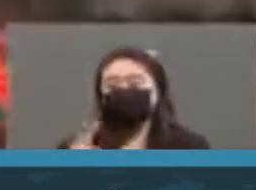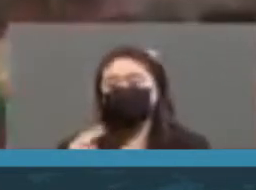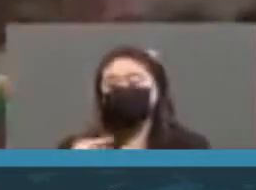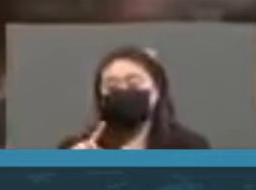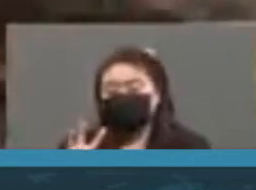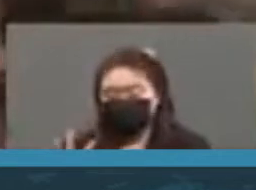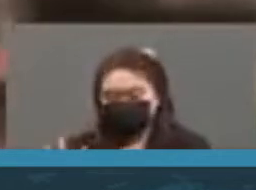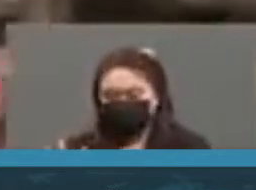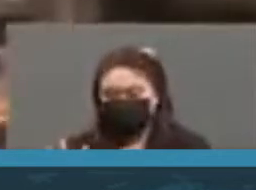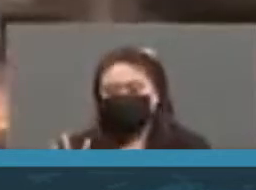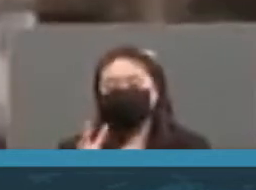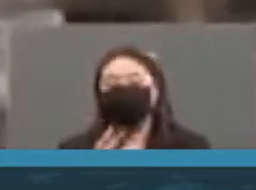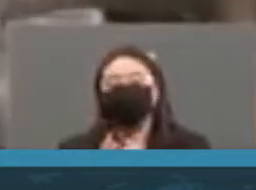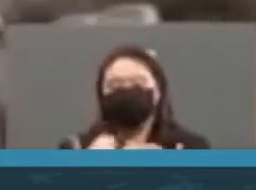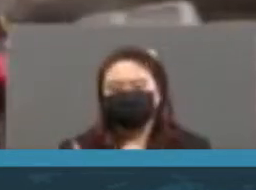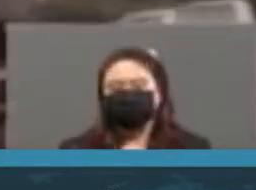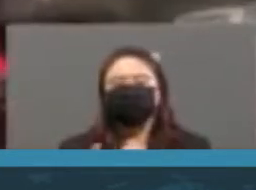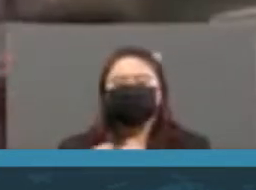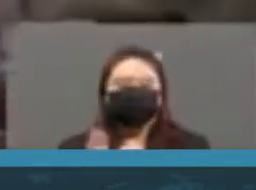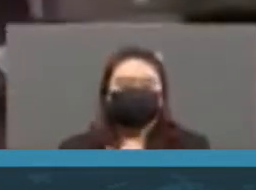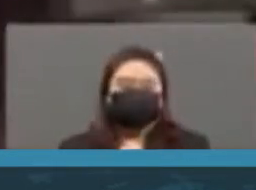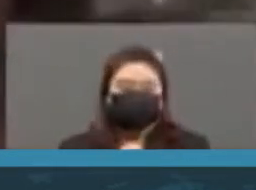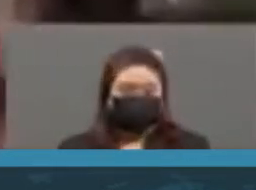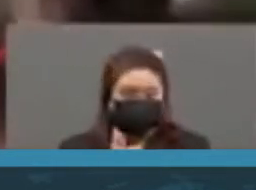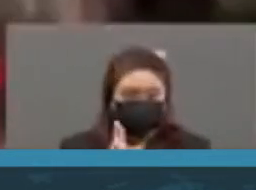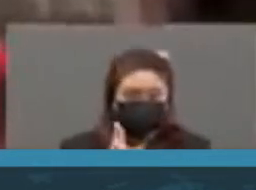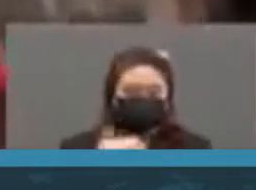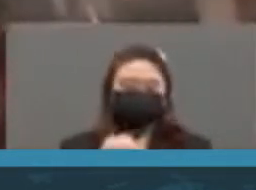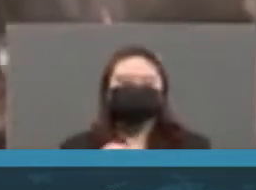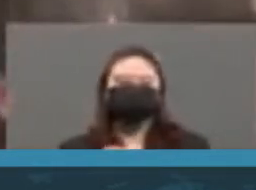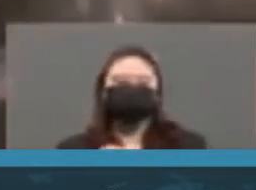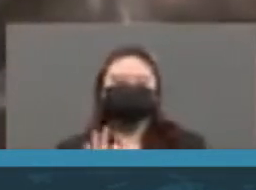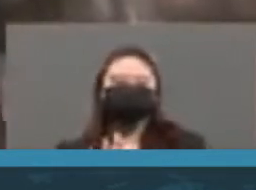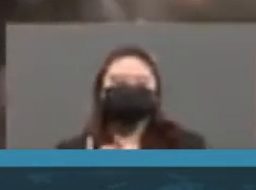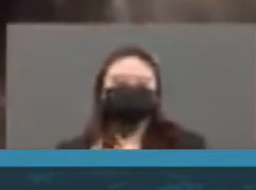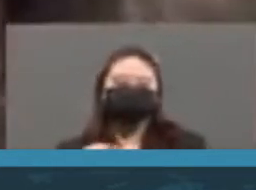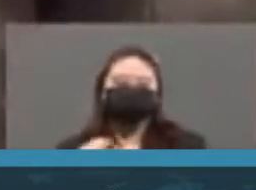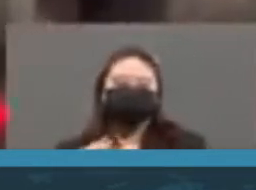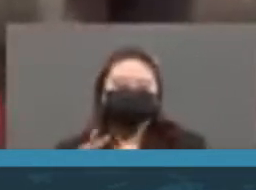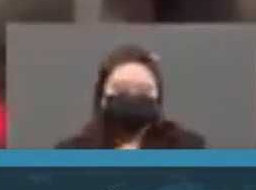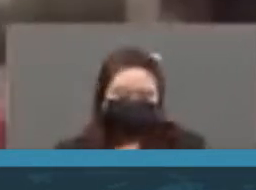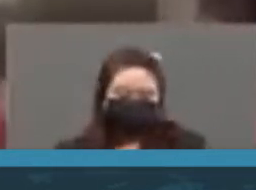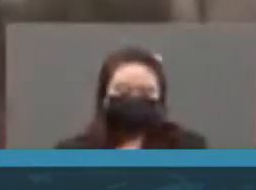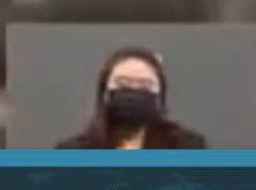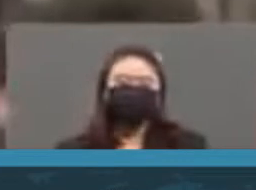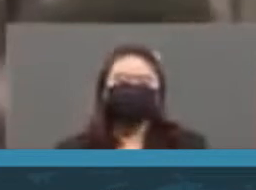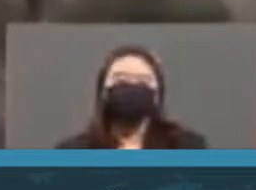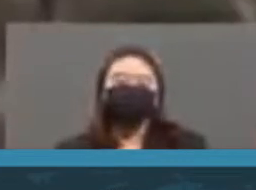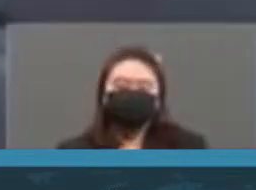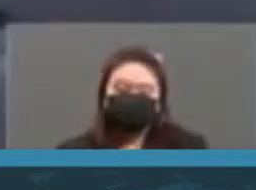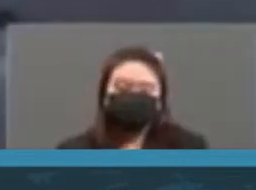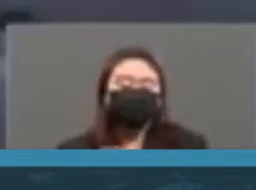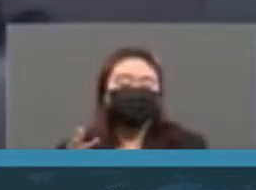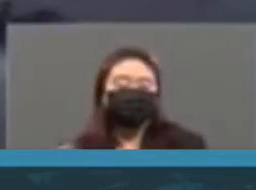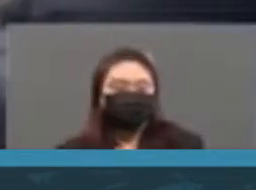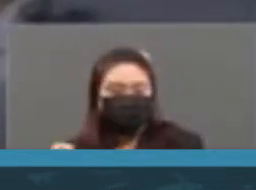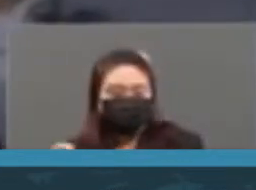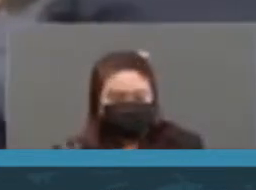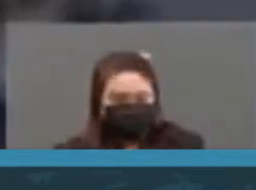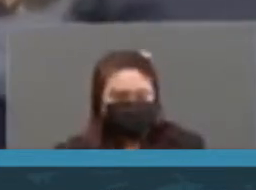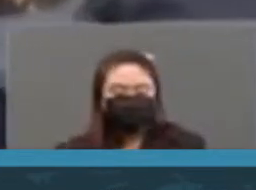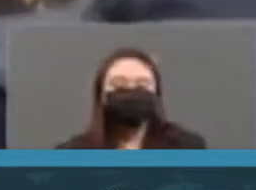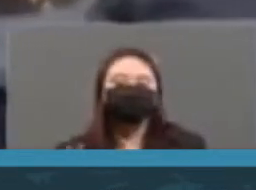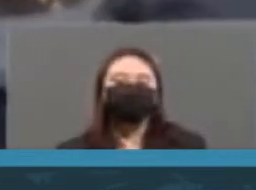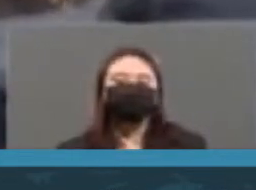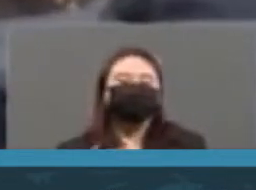ชุมชนเนี่ยพอน้ำเข้าไปแล้วออกยากแล้วพอเข้าไปปุ๊บถึงแม้ข้างนอกแห้งข้างในต้องดูดออกก็ต้องเอาเครื่องสูบน้ำย่อยเดี๋ยวเข้าไปช่วยแต่ละชุ